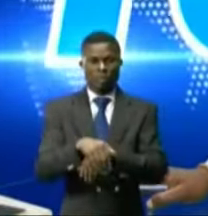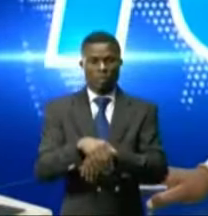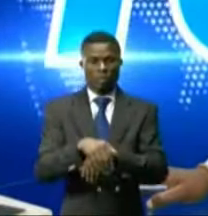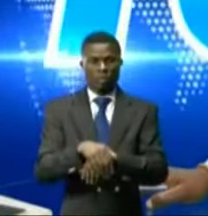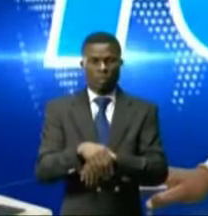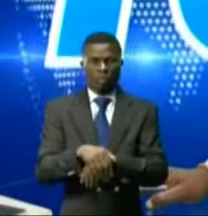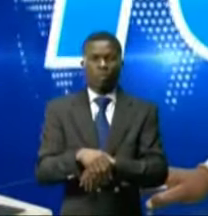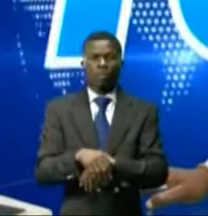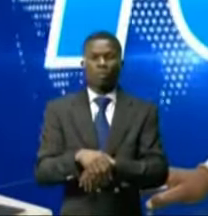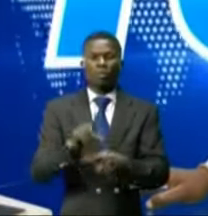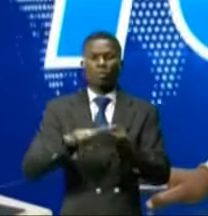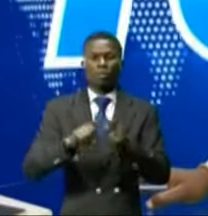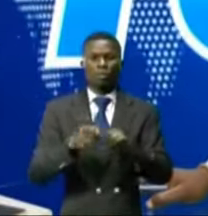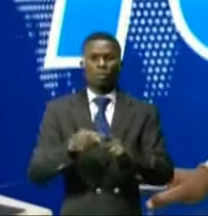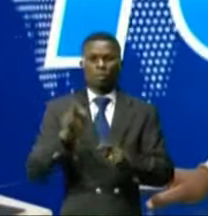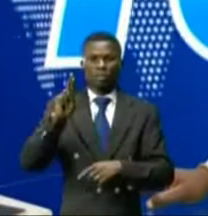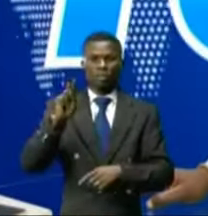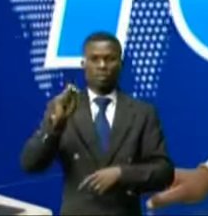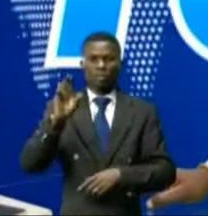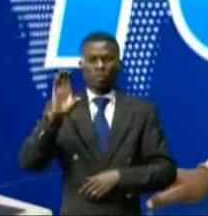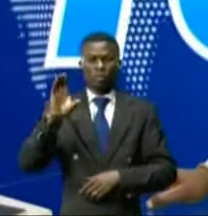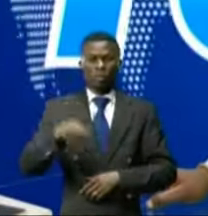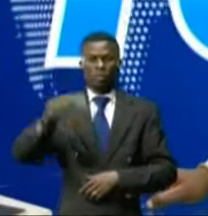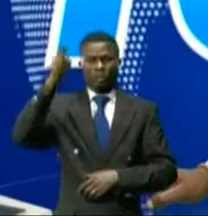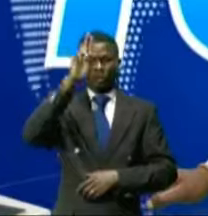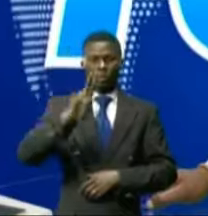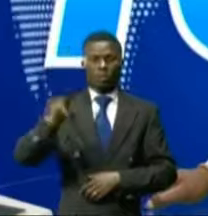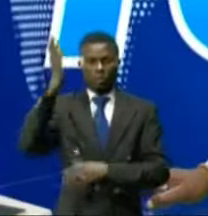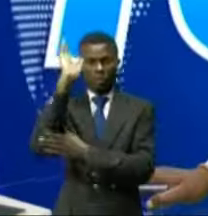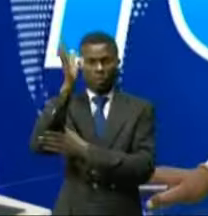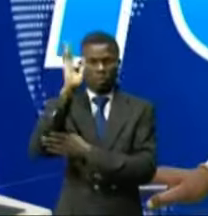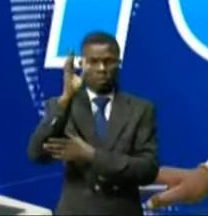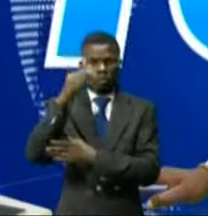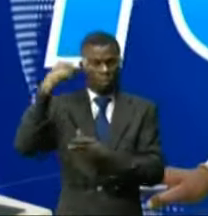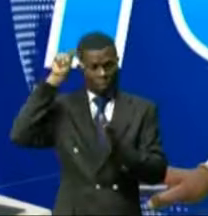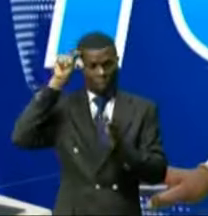sait dire à nos confrères de la RTNC Haut-Uele, à la conférence de